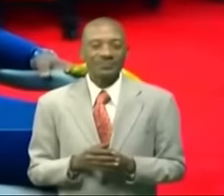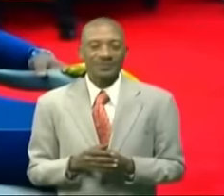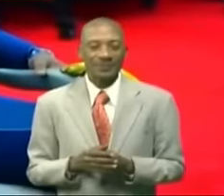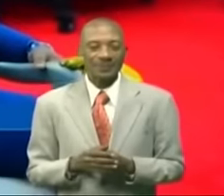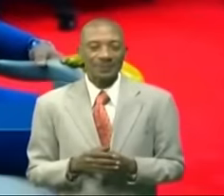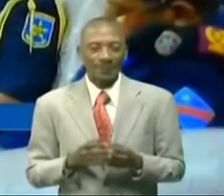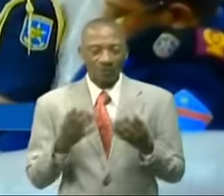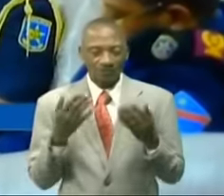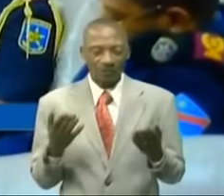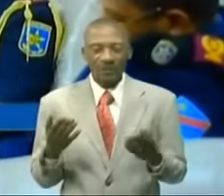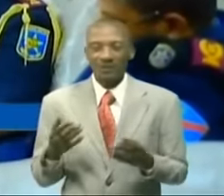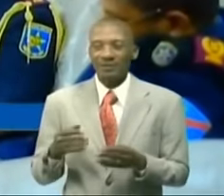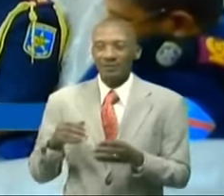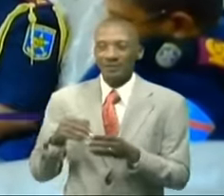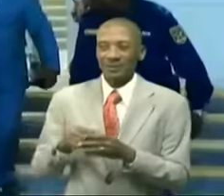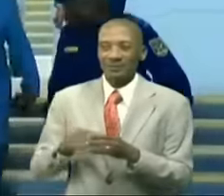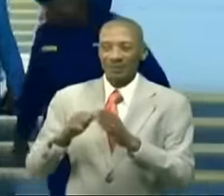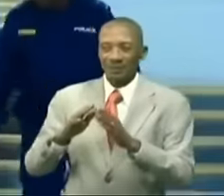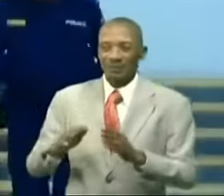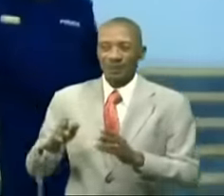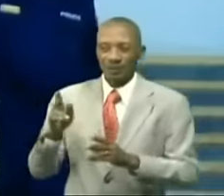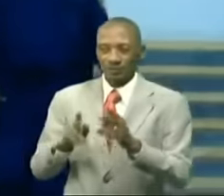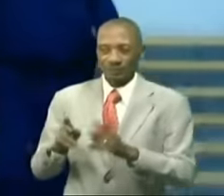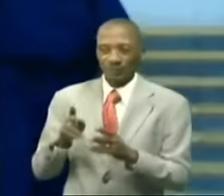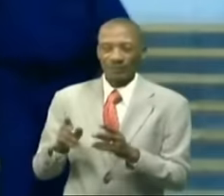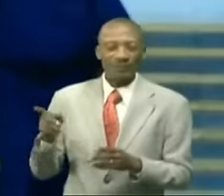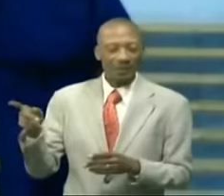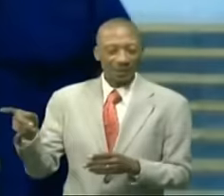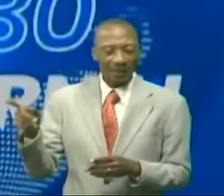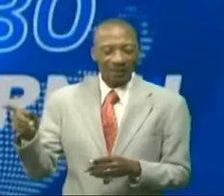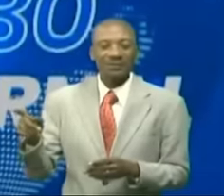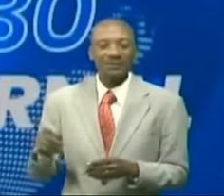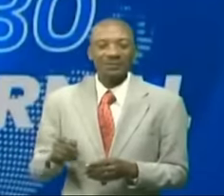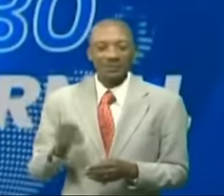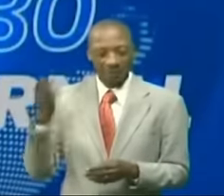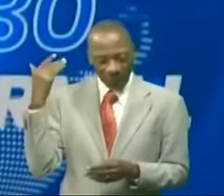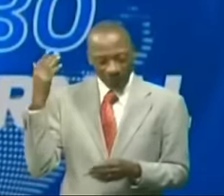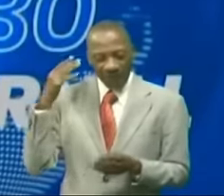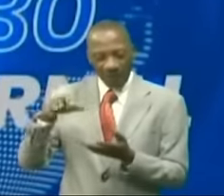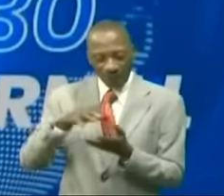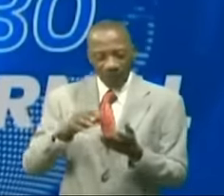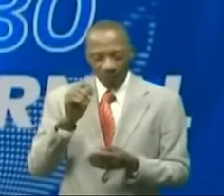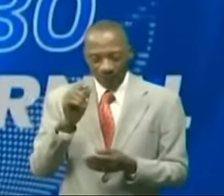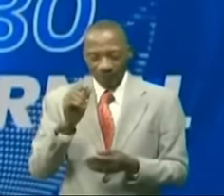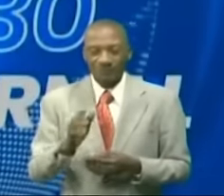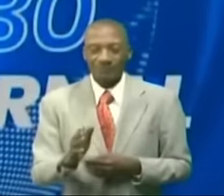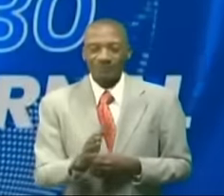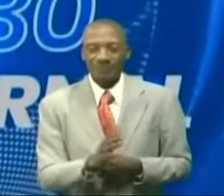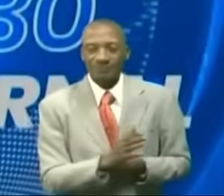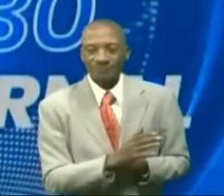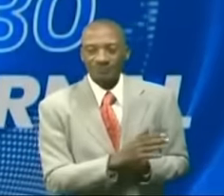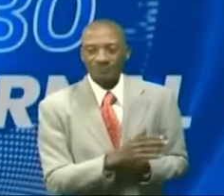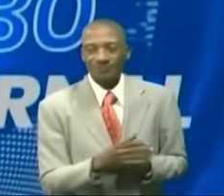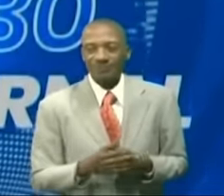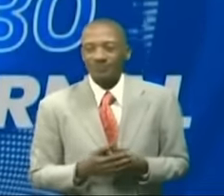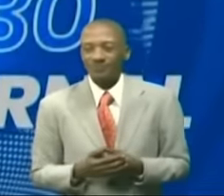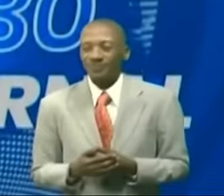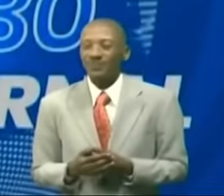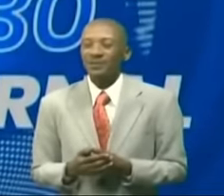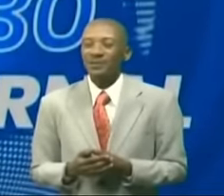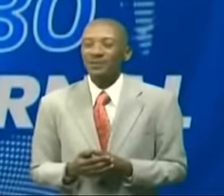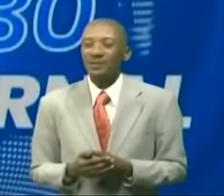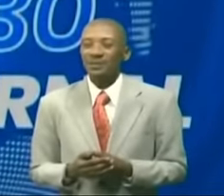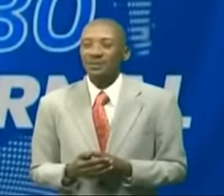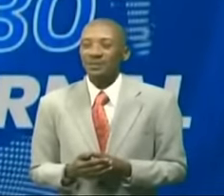du Peuple demeure et demeurera le temple de la démocratie. Et en parlant de l'élection du bureau définitif